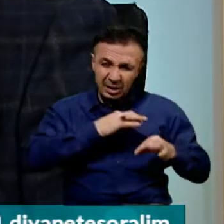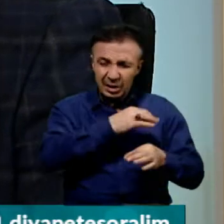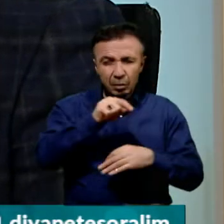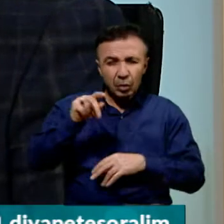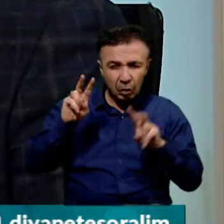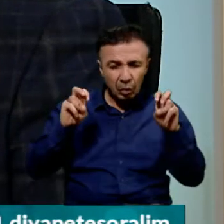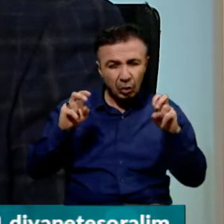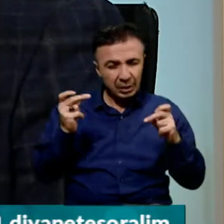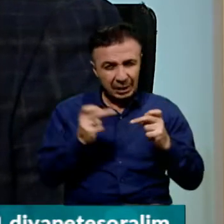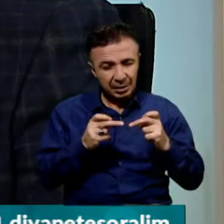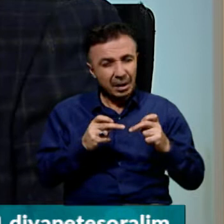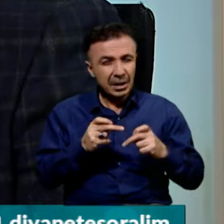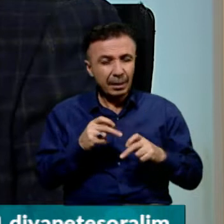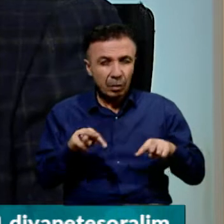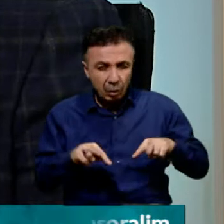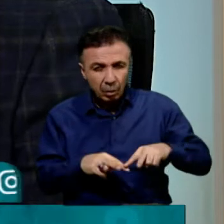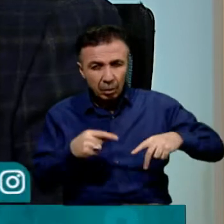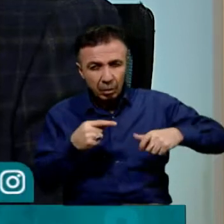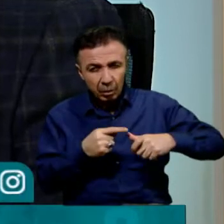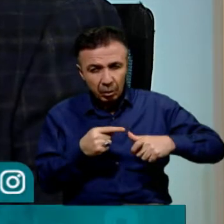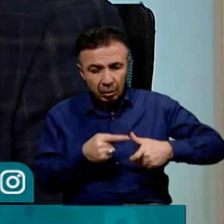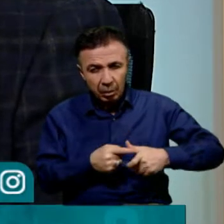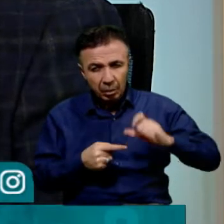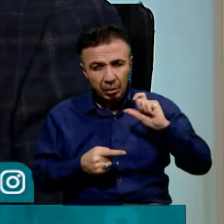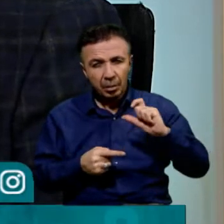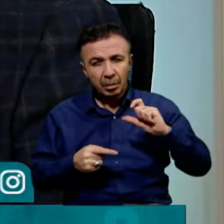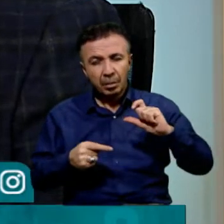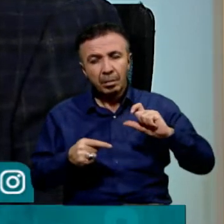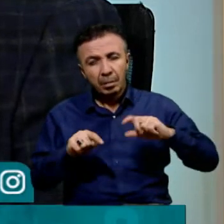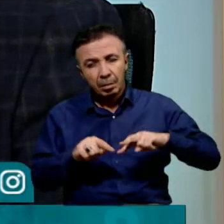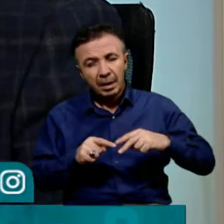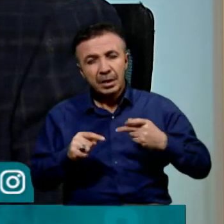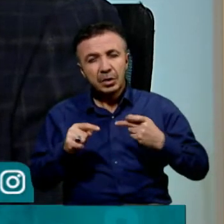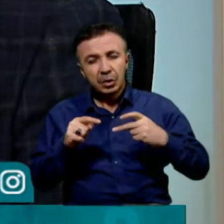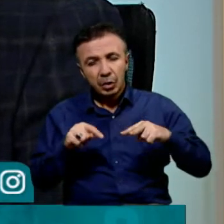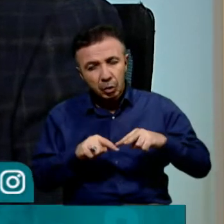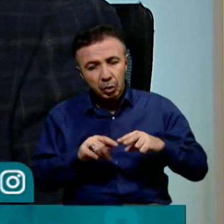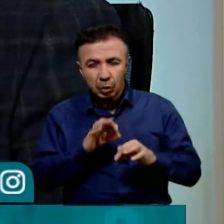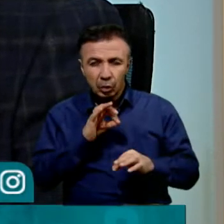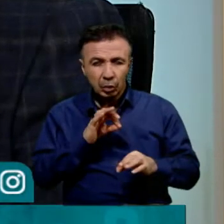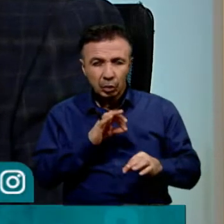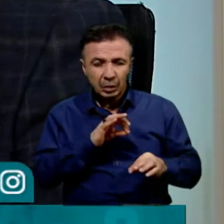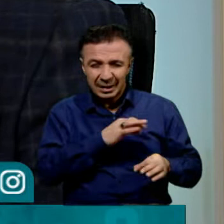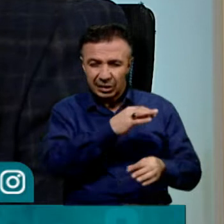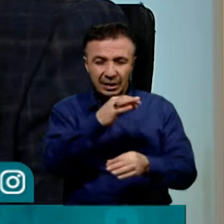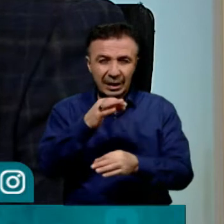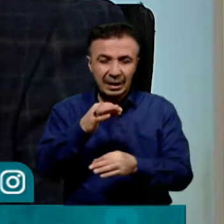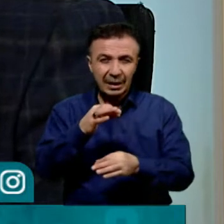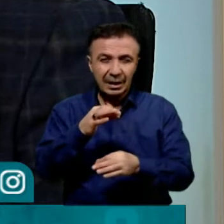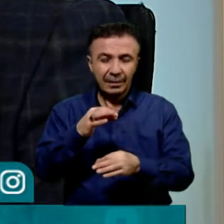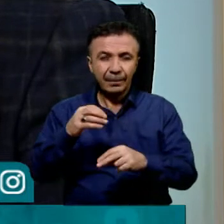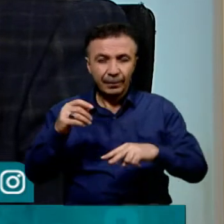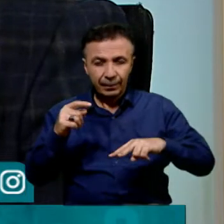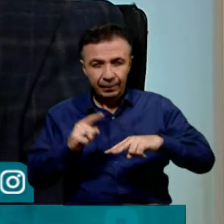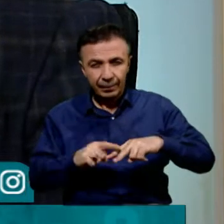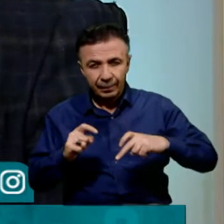Mecnun dediğimiz kimseler Arafta olacak kimselerden midir değil midir ve kur'an-ı Kerim'de Araf